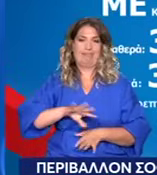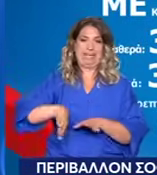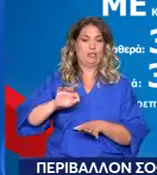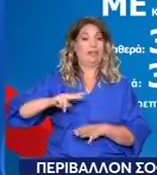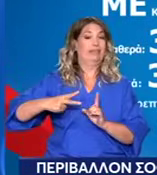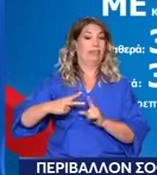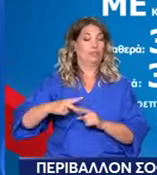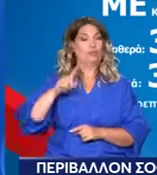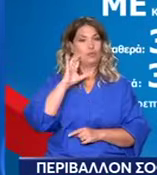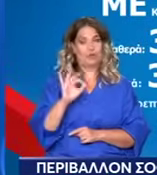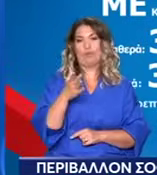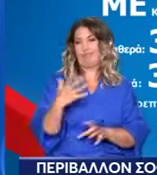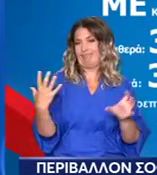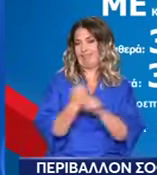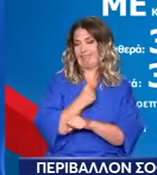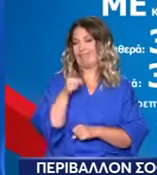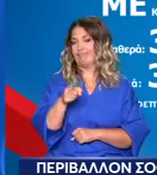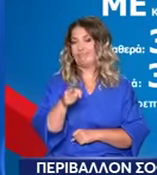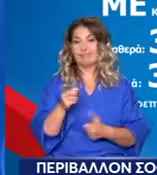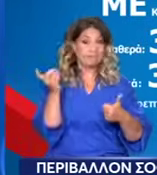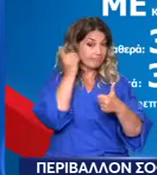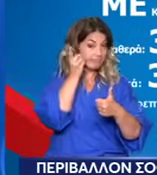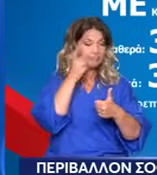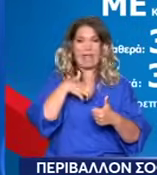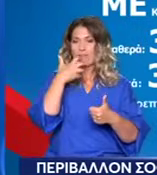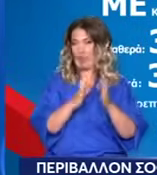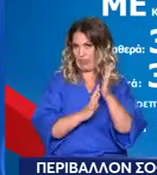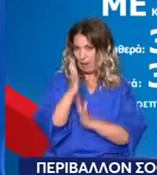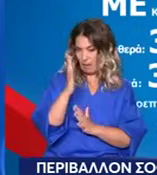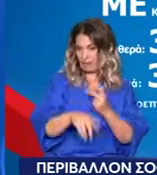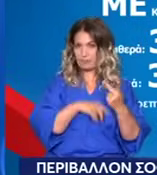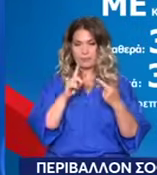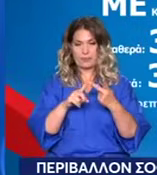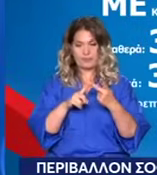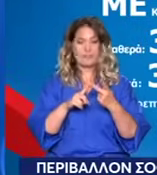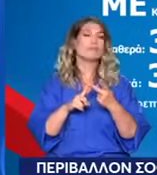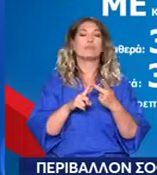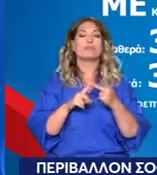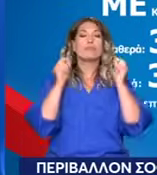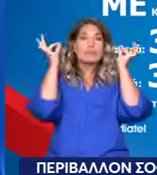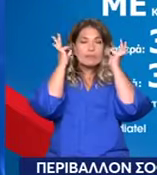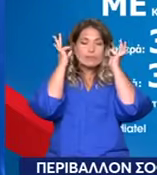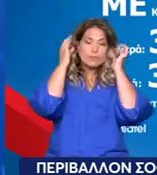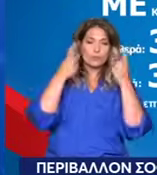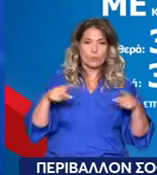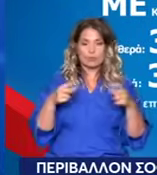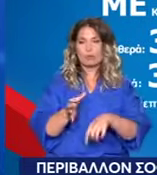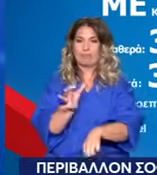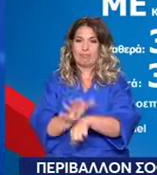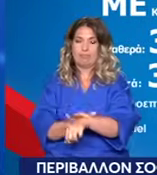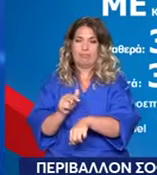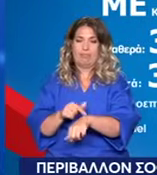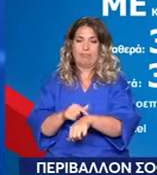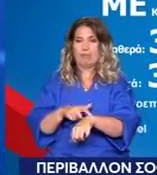θα διεκδικήσετε και το πακέτο του Shopflix, που είναι ένα iPhone 15, τα AirPods τρίτης γενιάς, τα ακουστικά του, αυτές οι ψηρούλες,